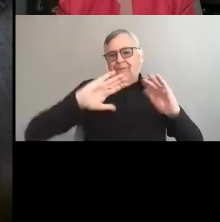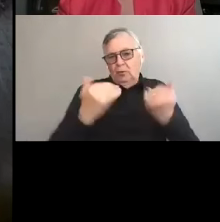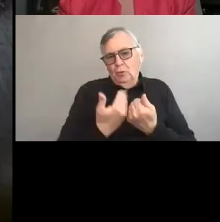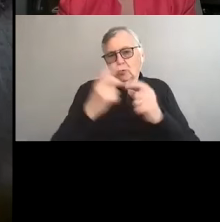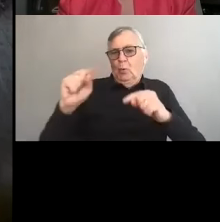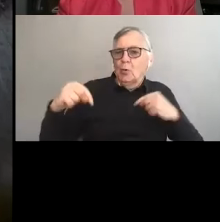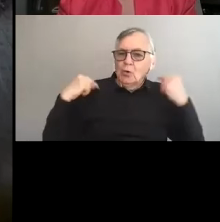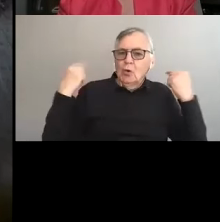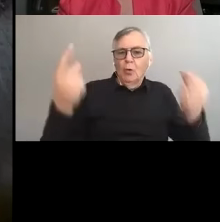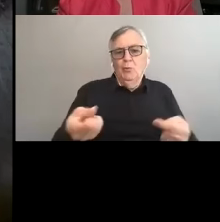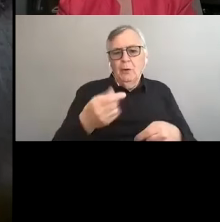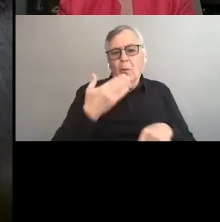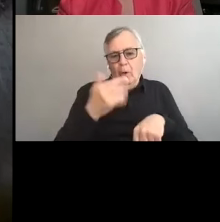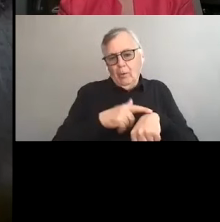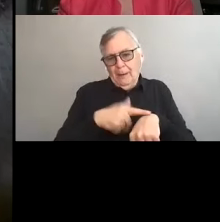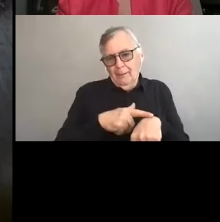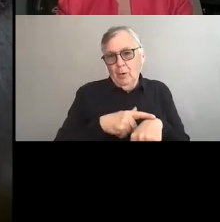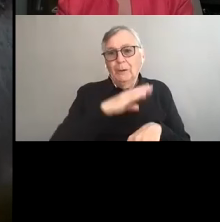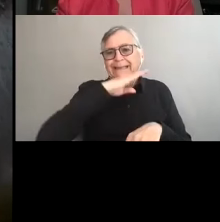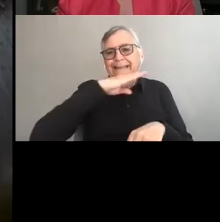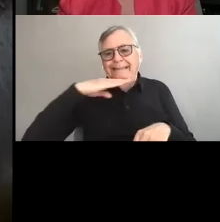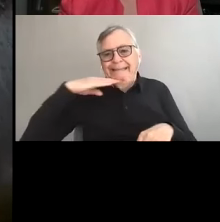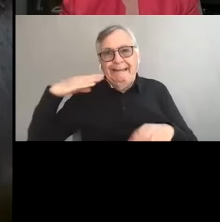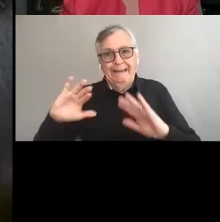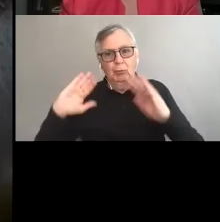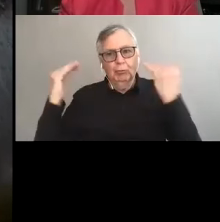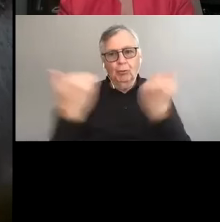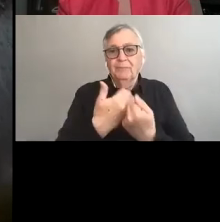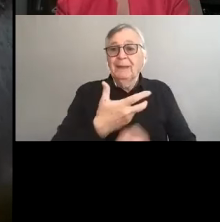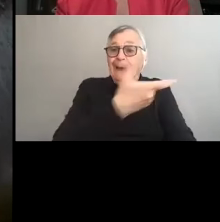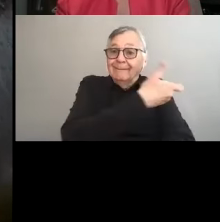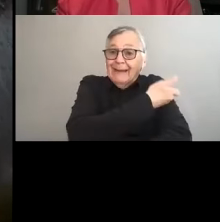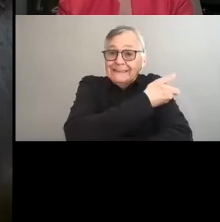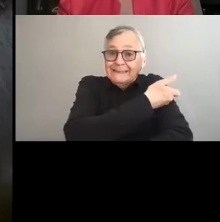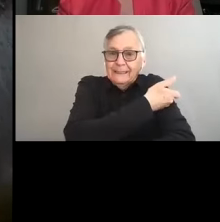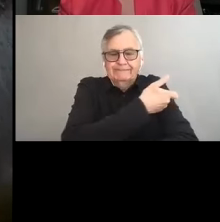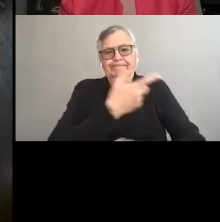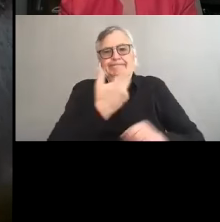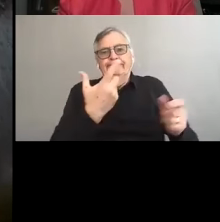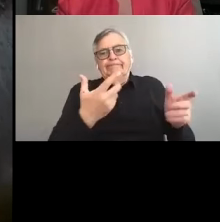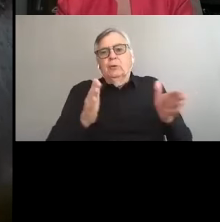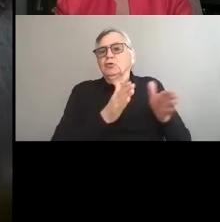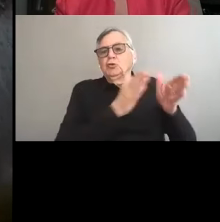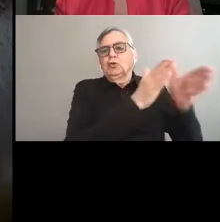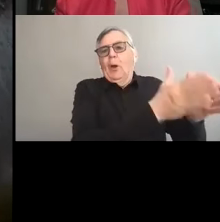depuis un bon moment déjà. On est tannés. Alors, la vaccination, c'est notre voie de sortie.